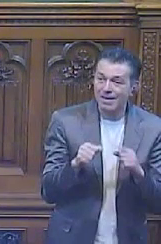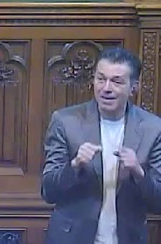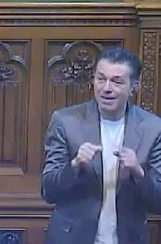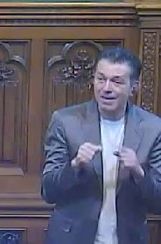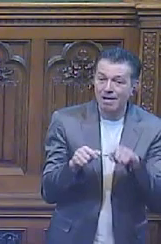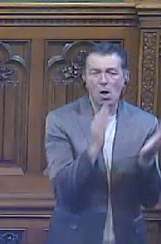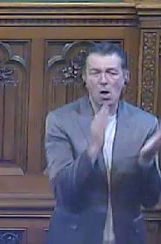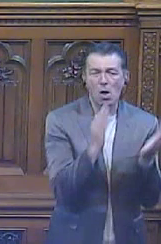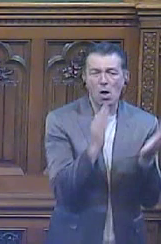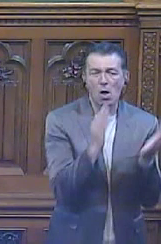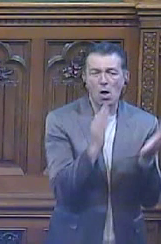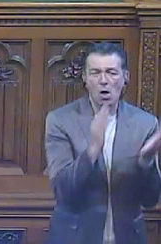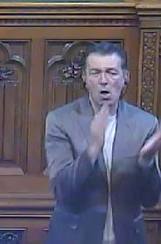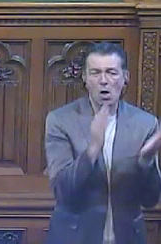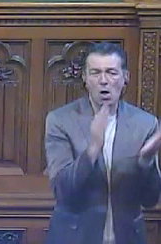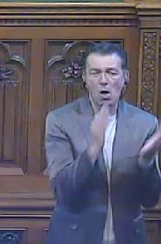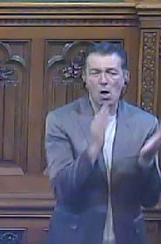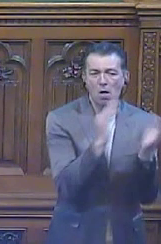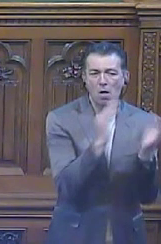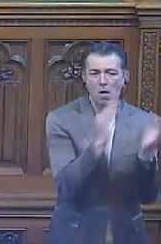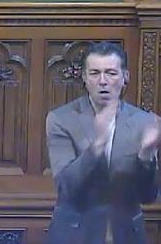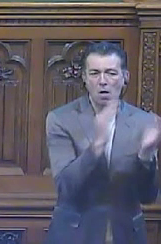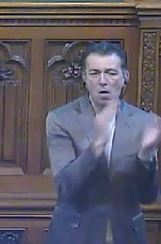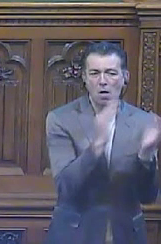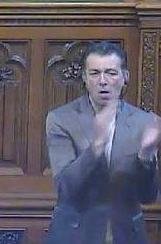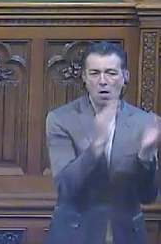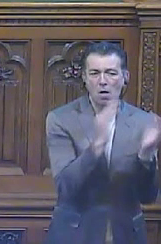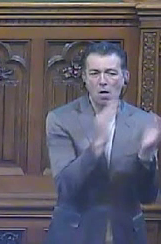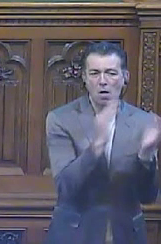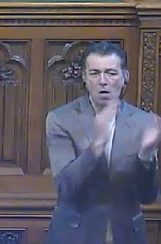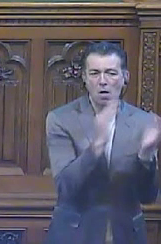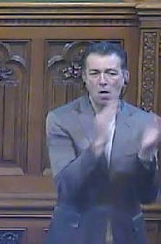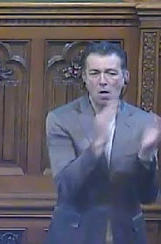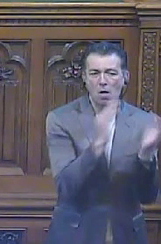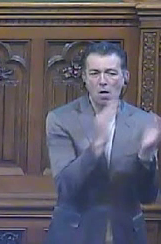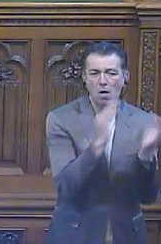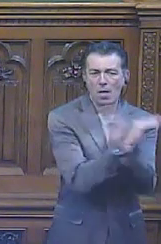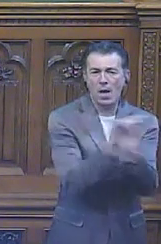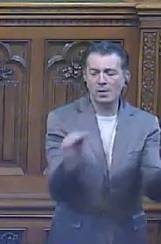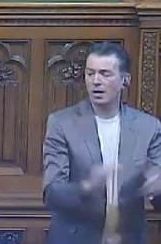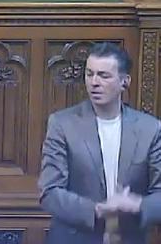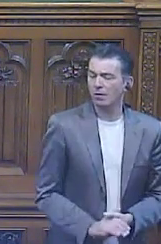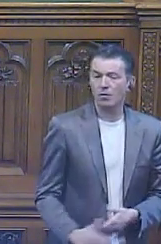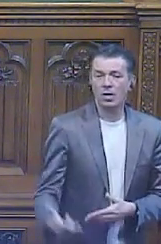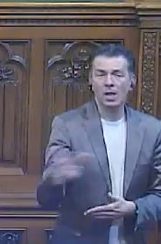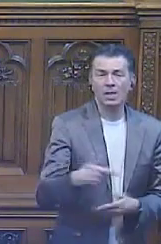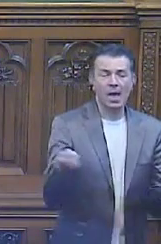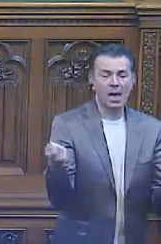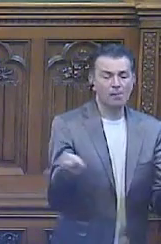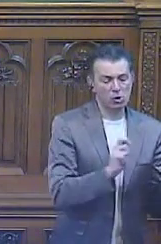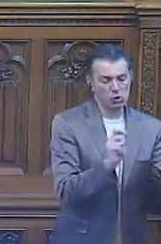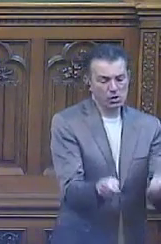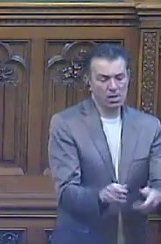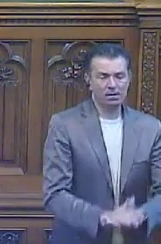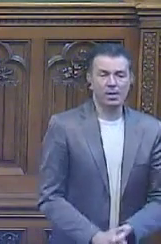wir mal. Meine Damen und Herren, ganz zum Schluss, wie gesagt schon, wie angekündigt, 3